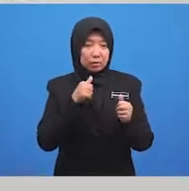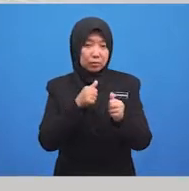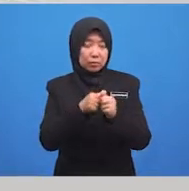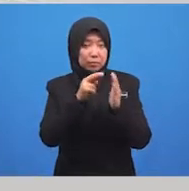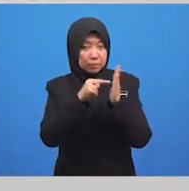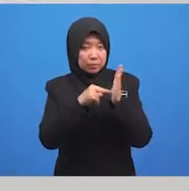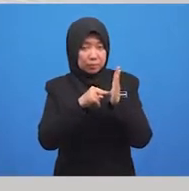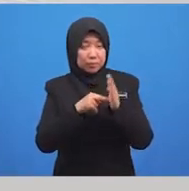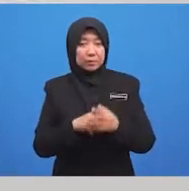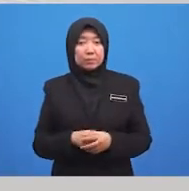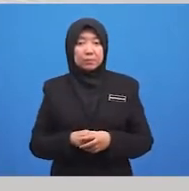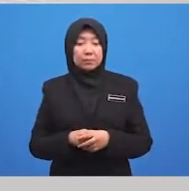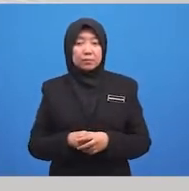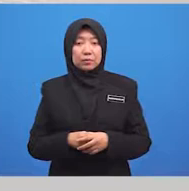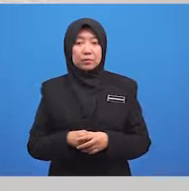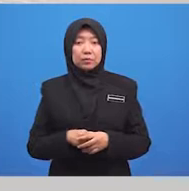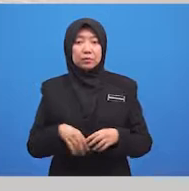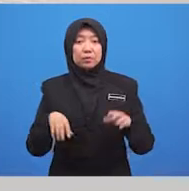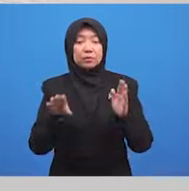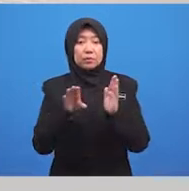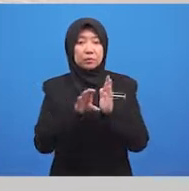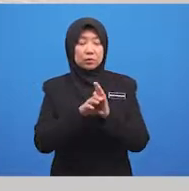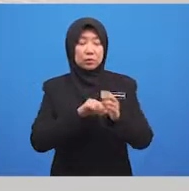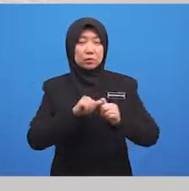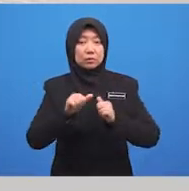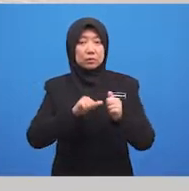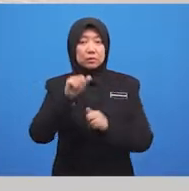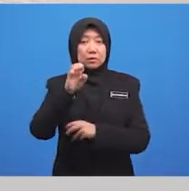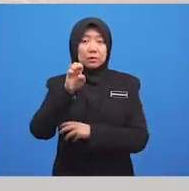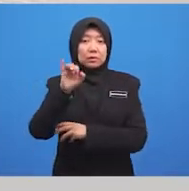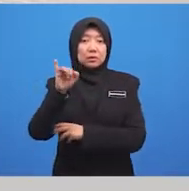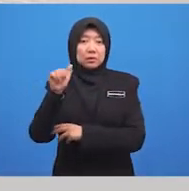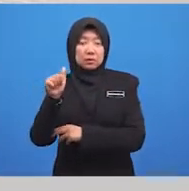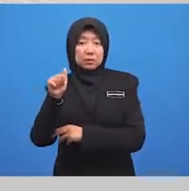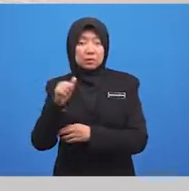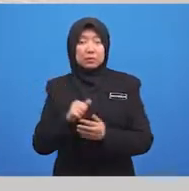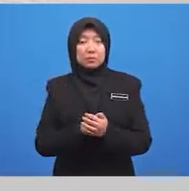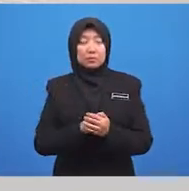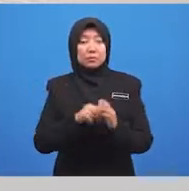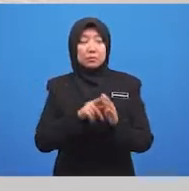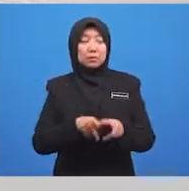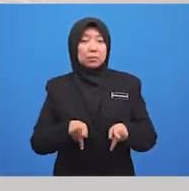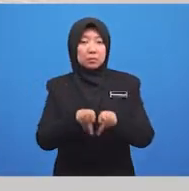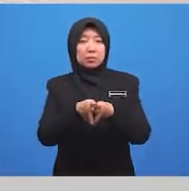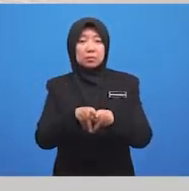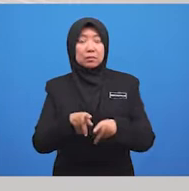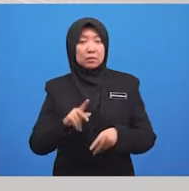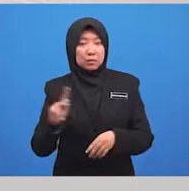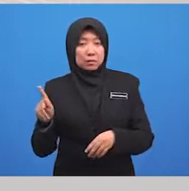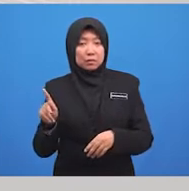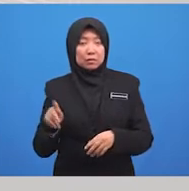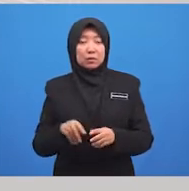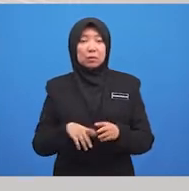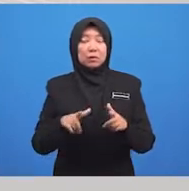peraturan. Antara contoh aktiviti yang memerlukan EIA adalah pembalakan dan pertanian yang